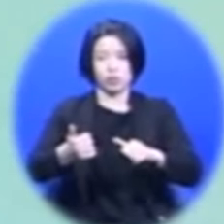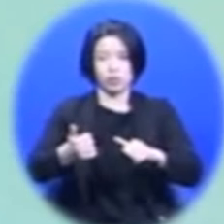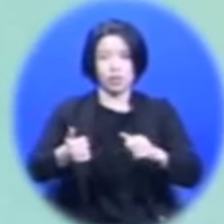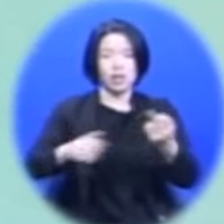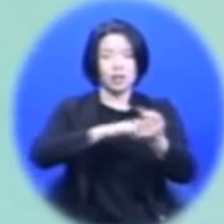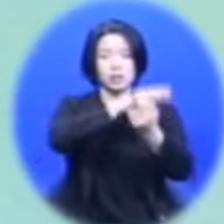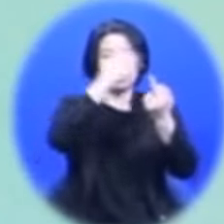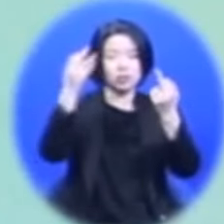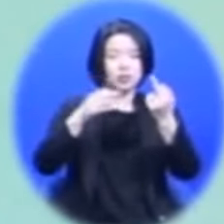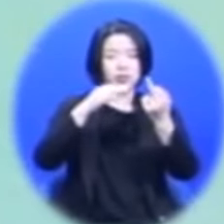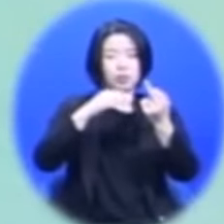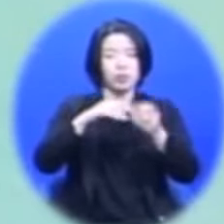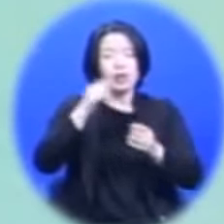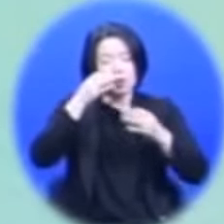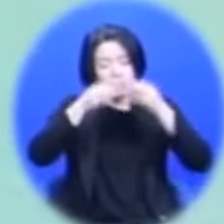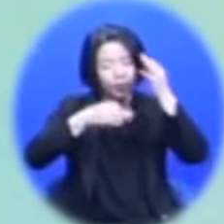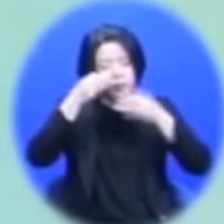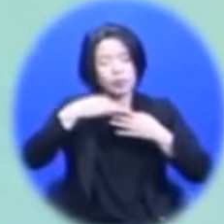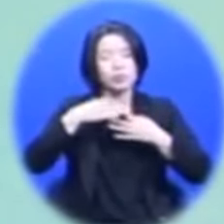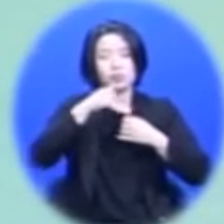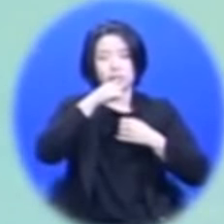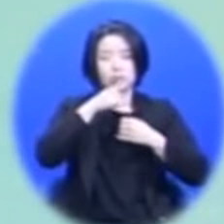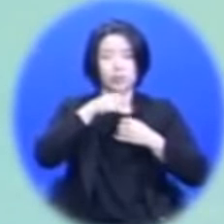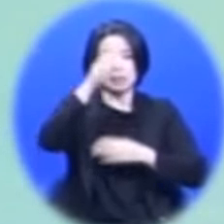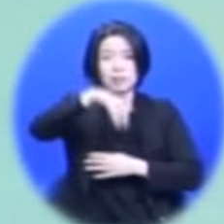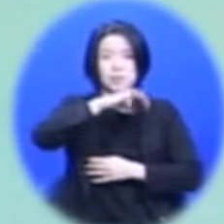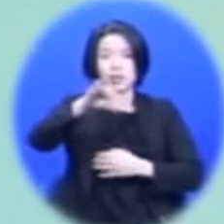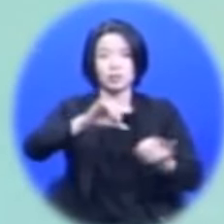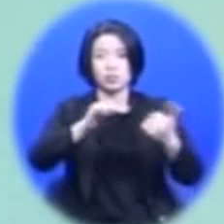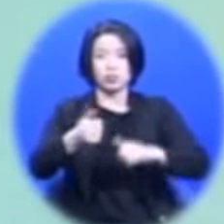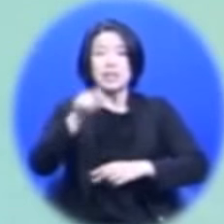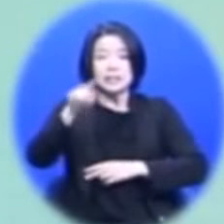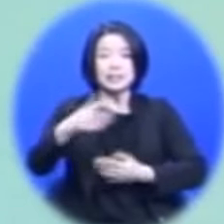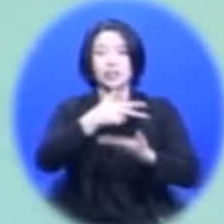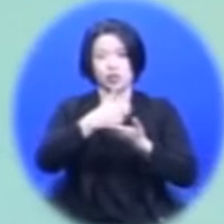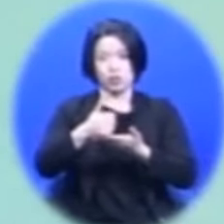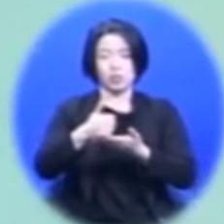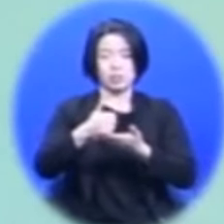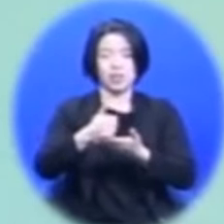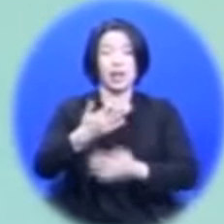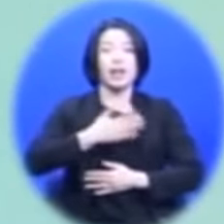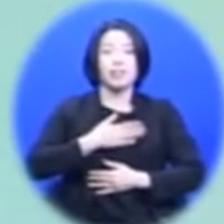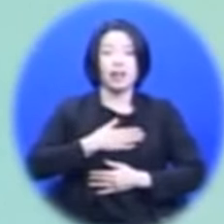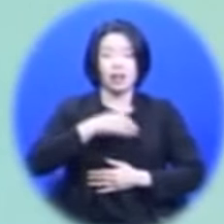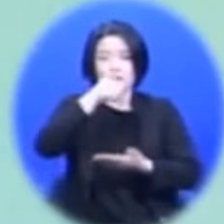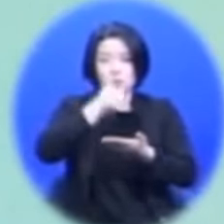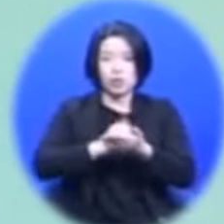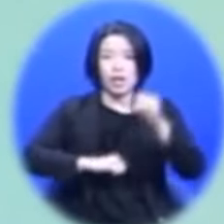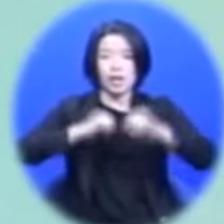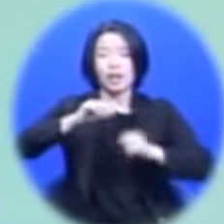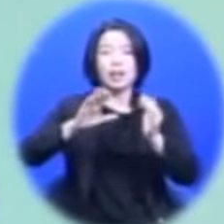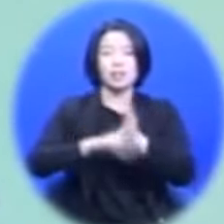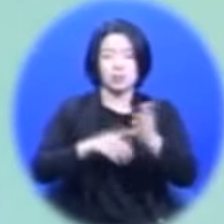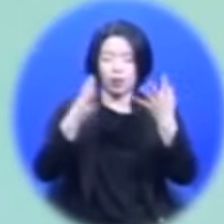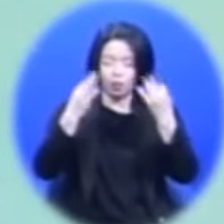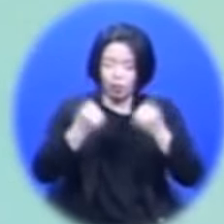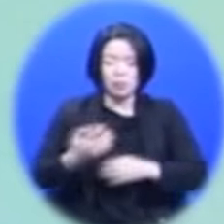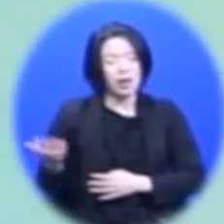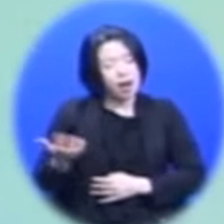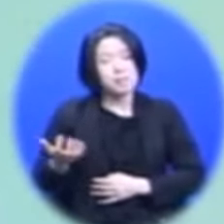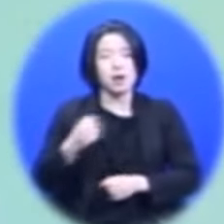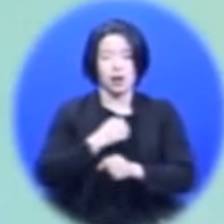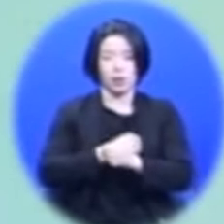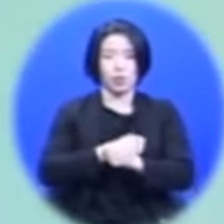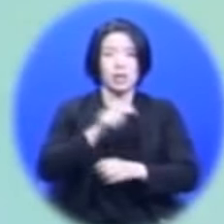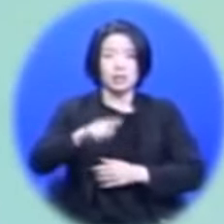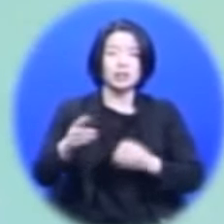동산에서 그렇게 통곡하고 우시고 십자가에서 죽으신 그 주님이 내가 죄 지을 때마다 얼마나 고통스러워,